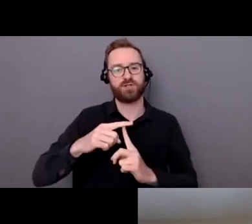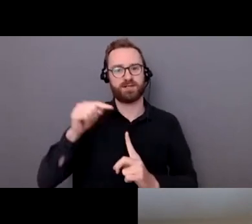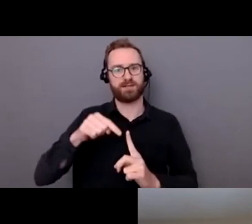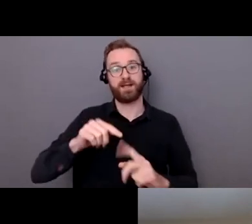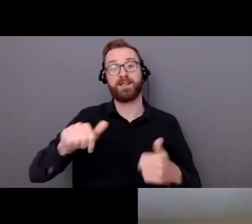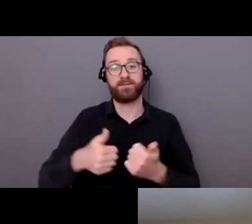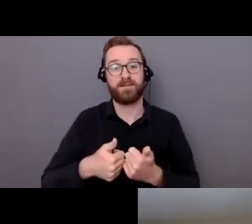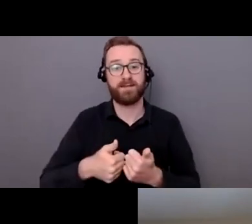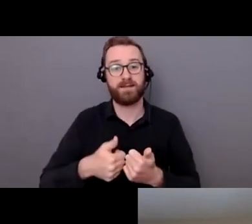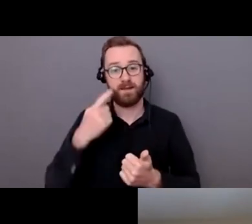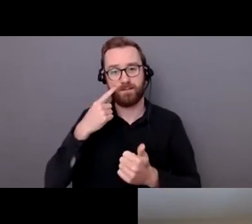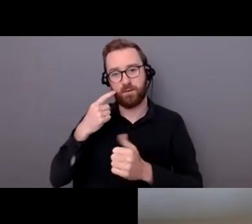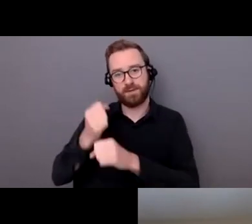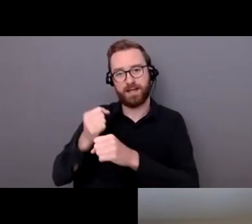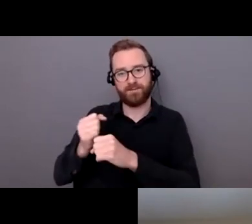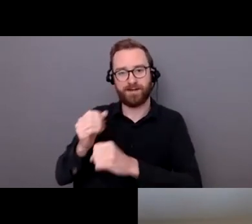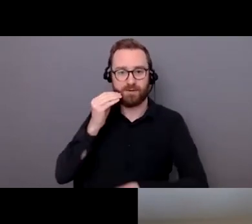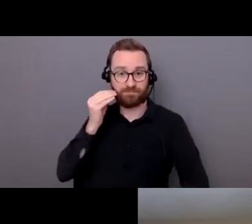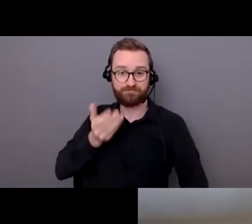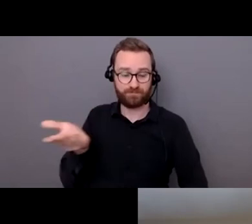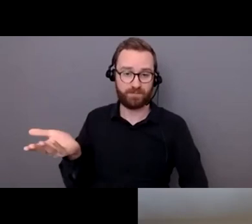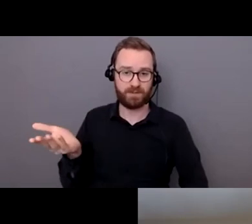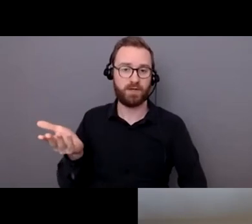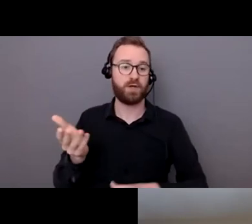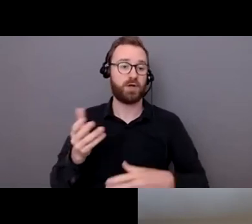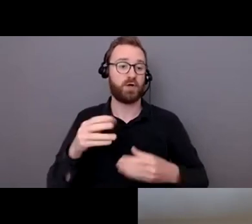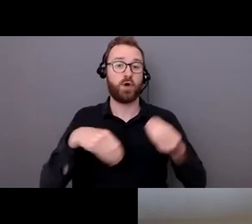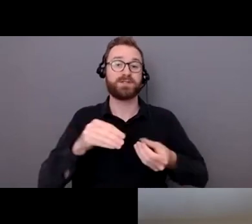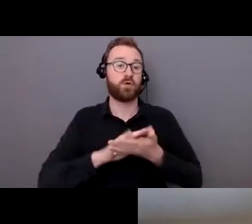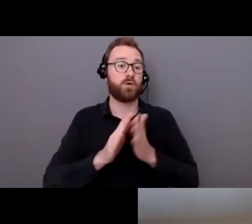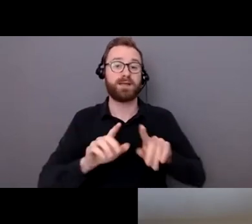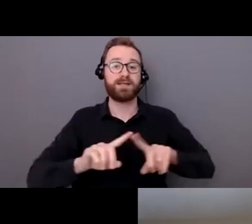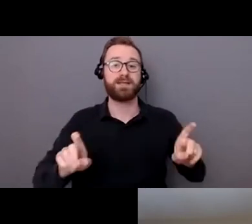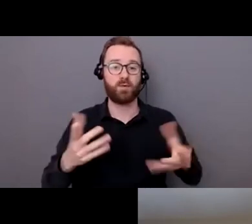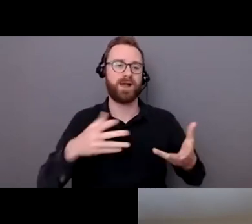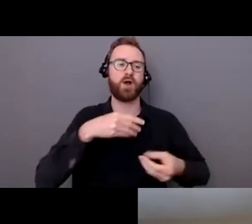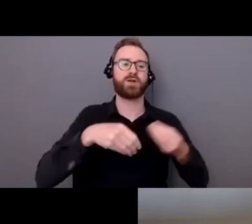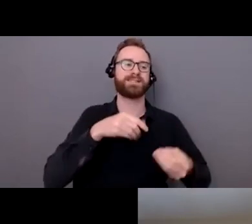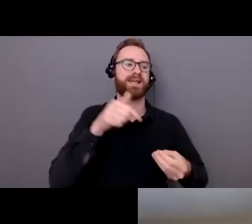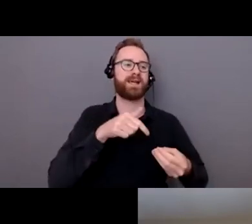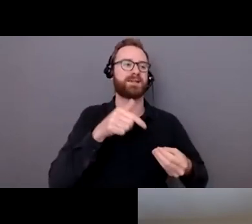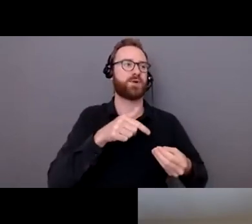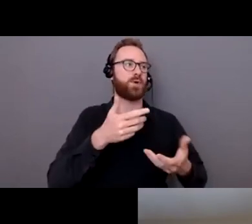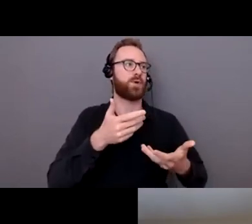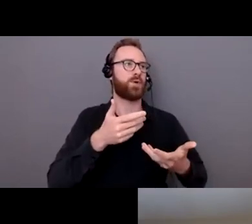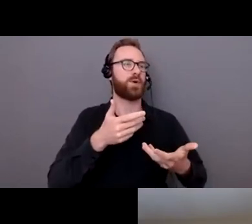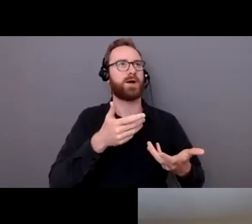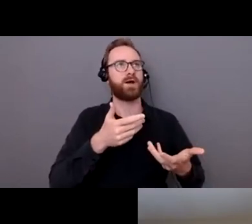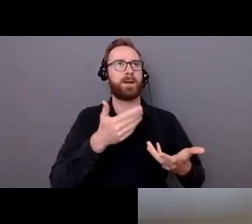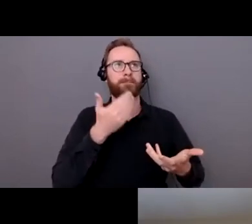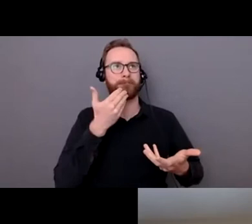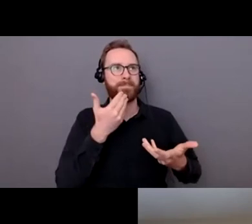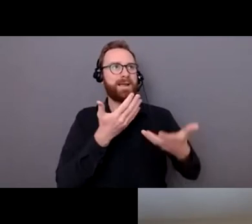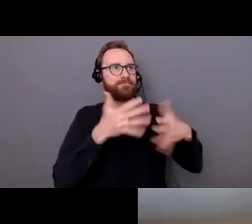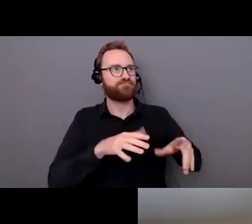Donc, les organisations pour qui ça passe facilement le télétravail, c'est peut-être les organisations qui étaient le mieux équipées. Aujourd'hui, je